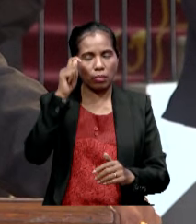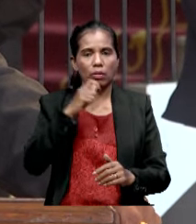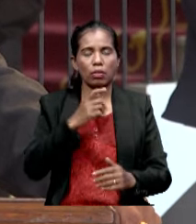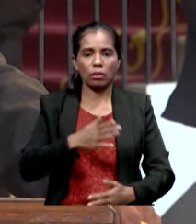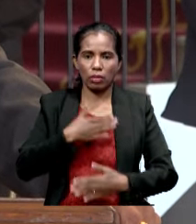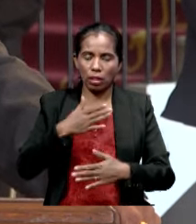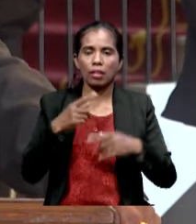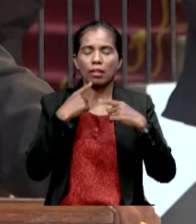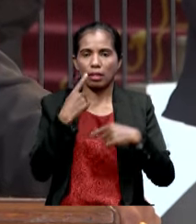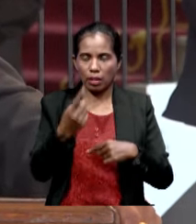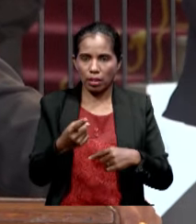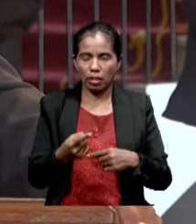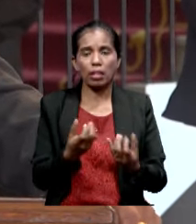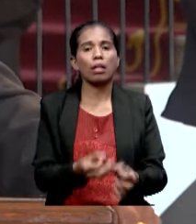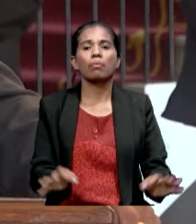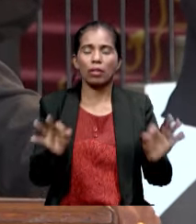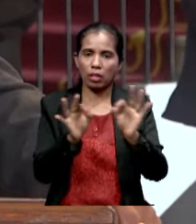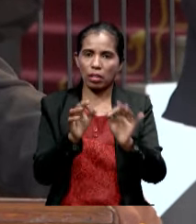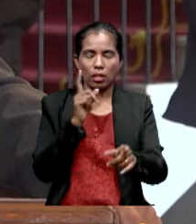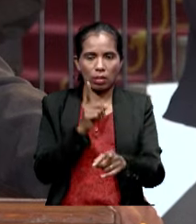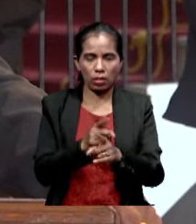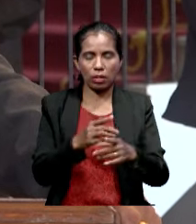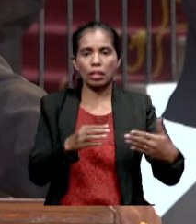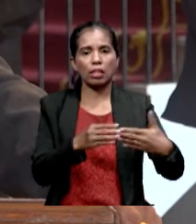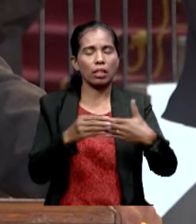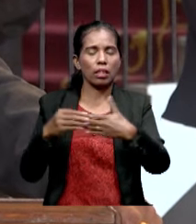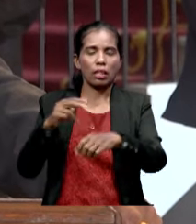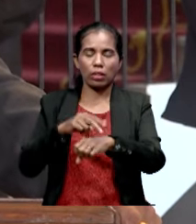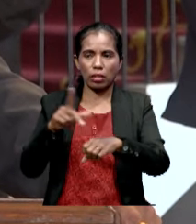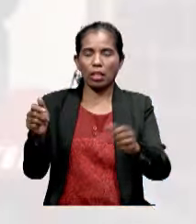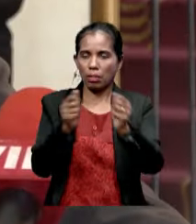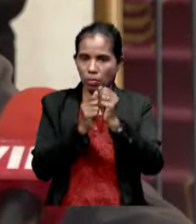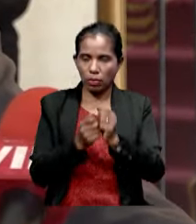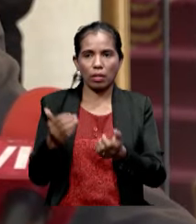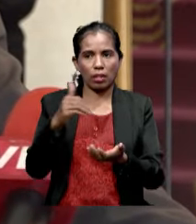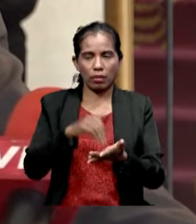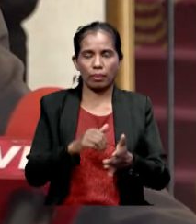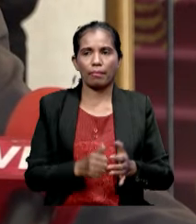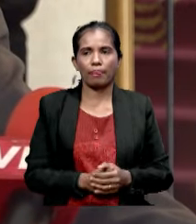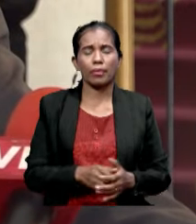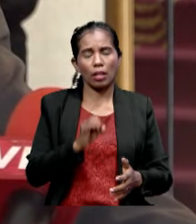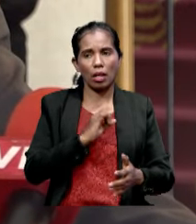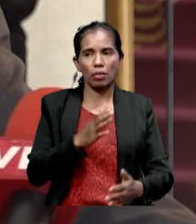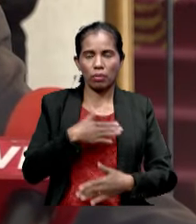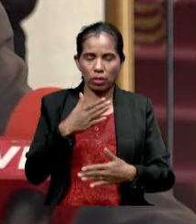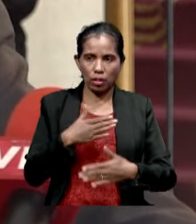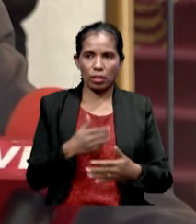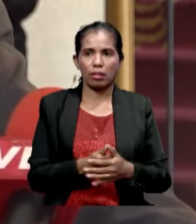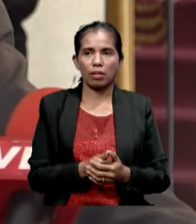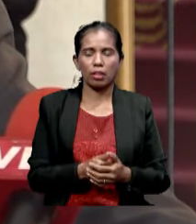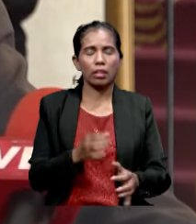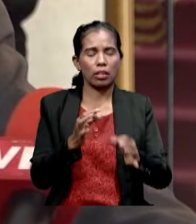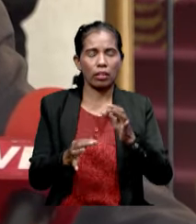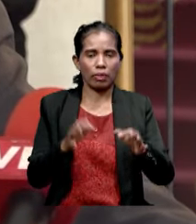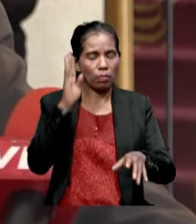solo kateten importante tebes banhira líder nasional sira hamutuk fali. How content i los ne se mau ser